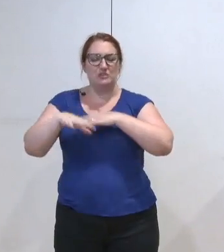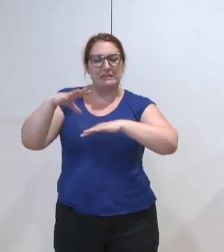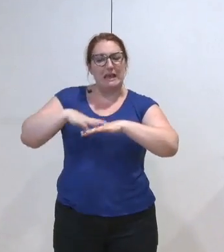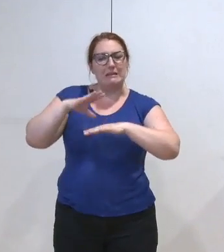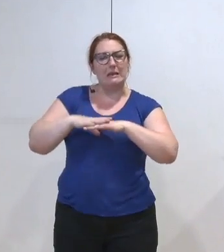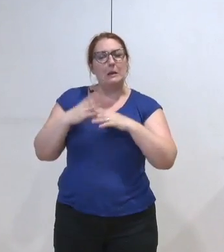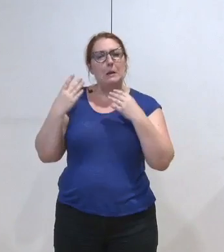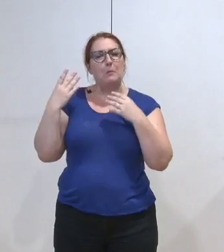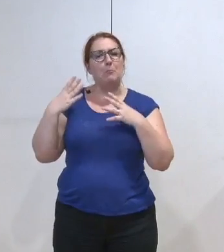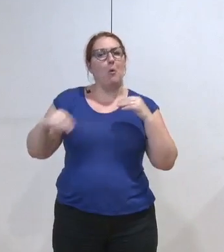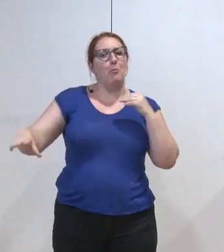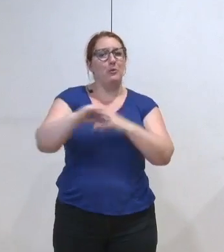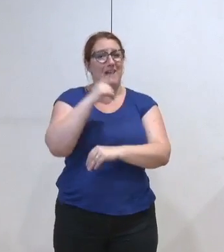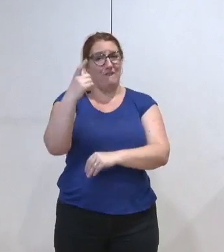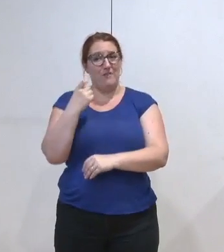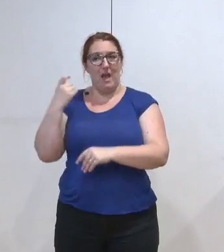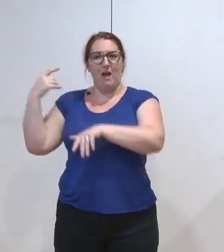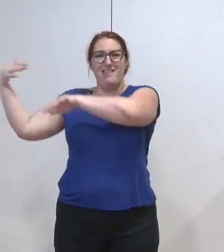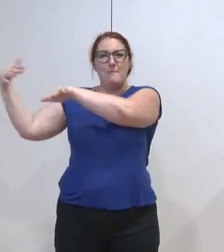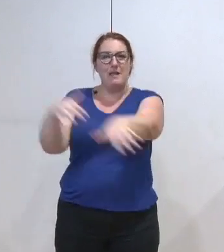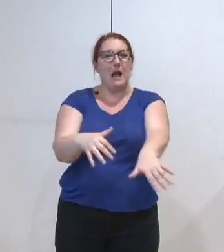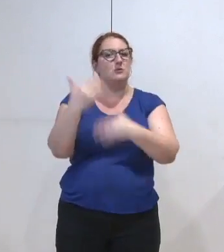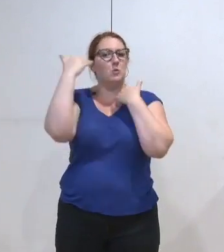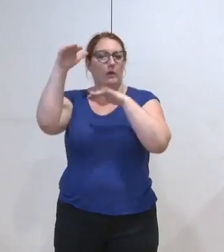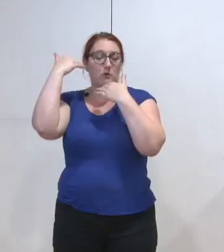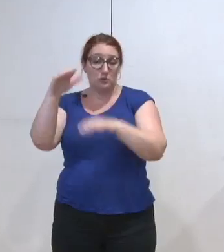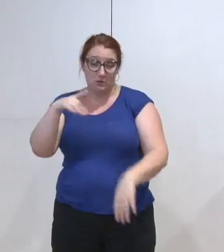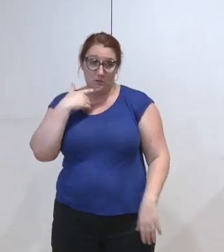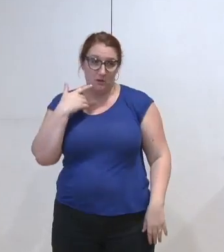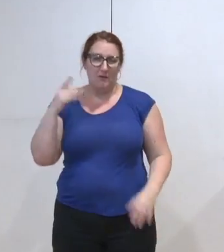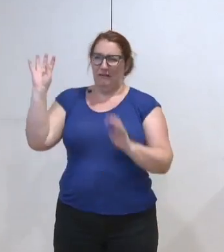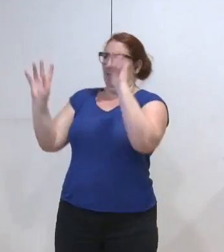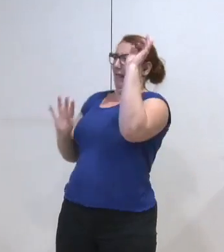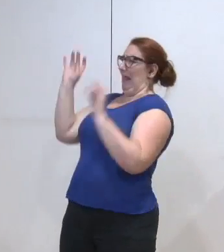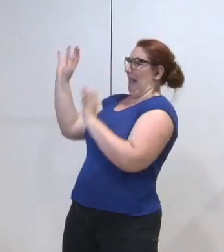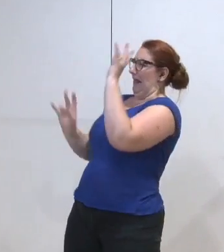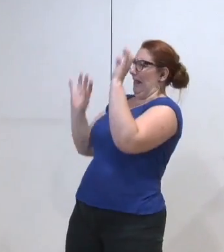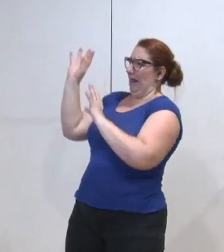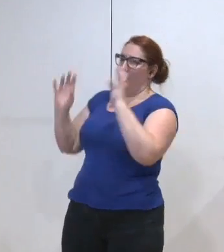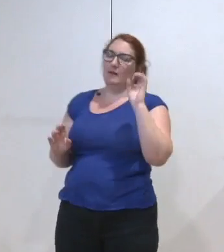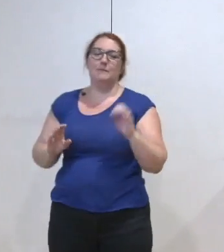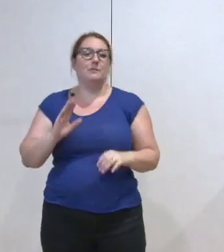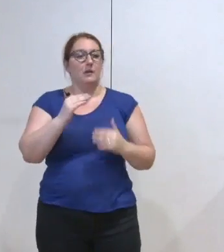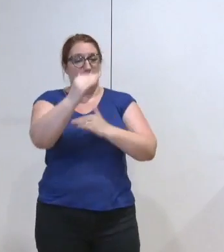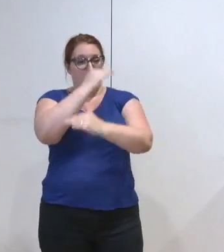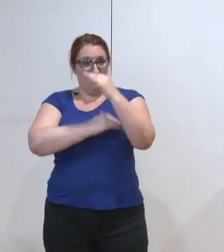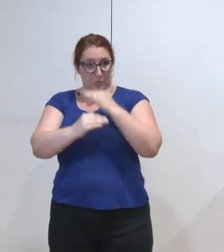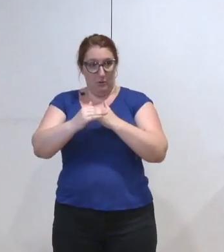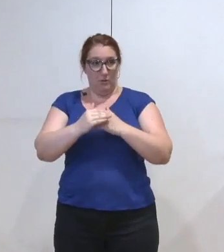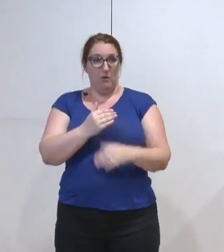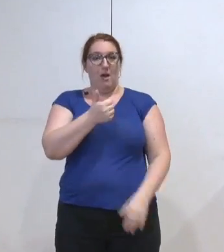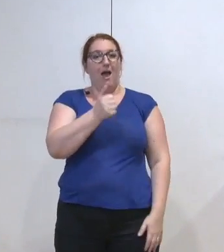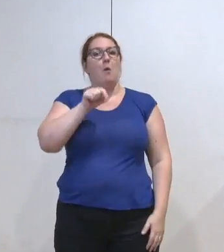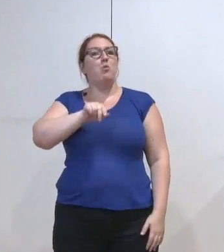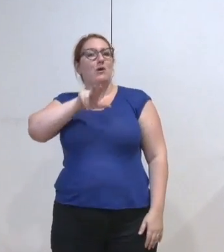l'immigration dans ce plan la section dans ce plan la section 1.3 veut